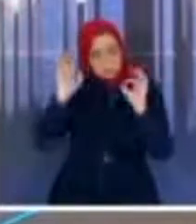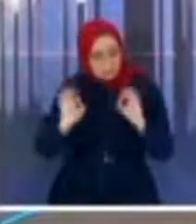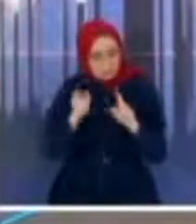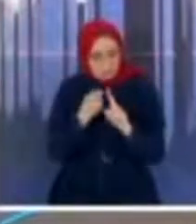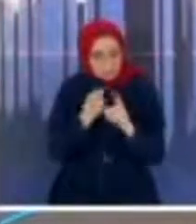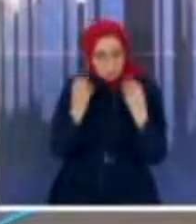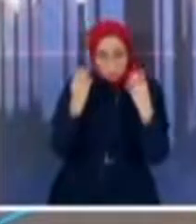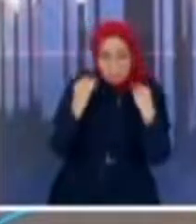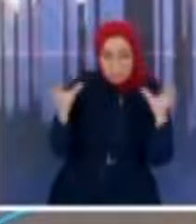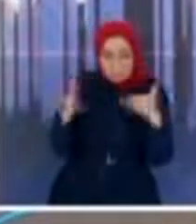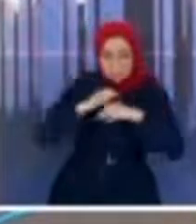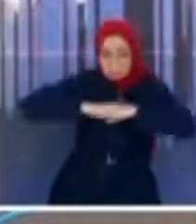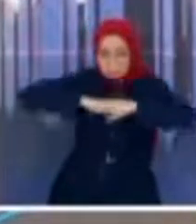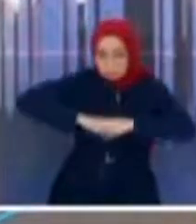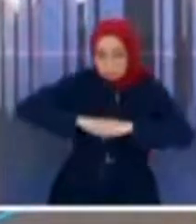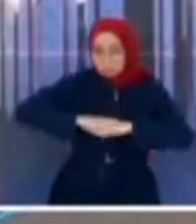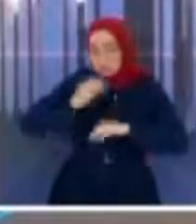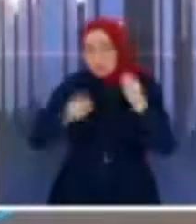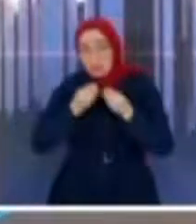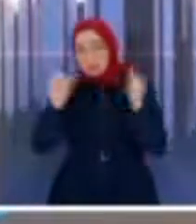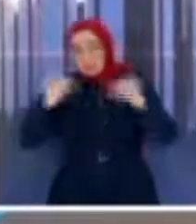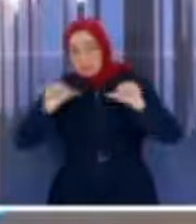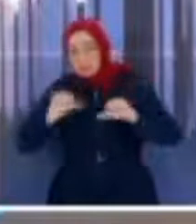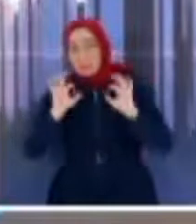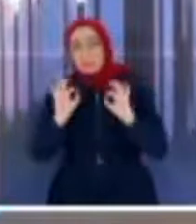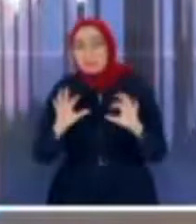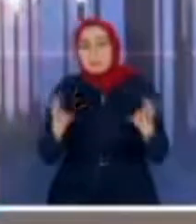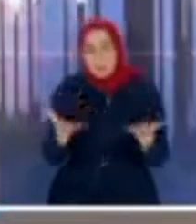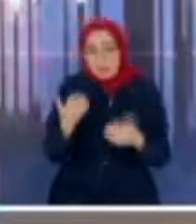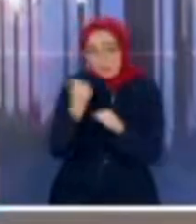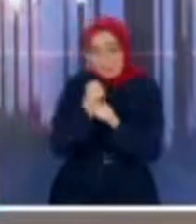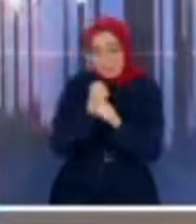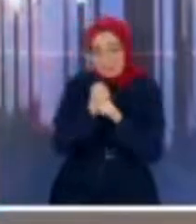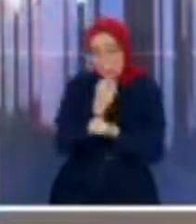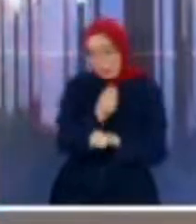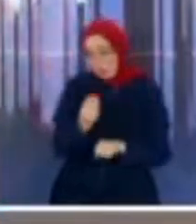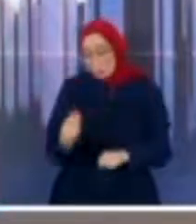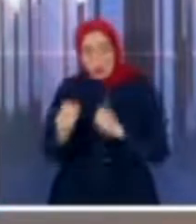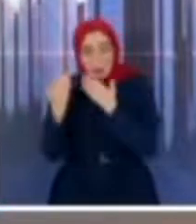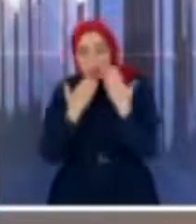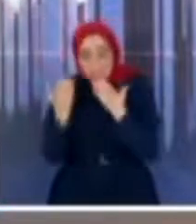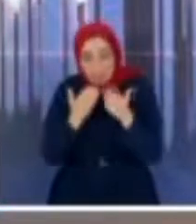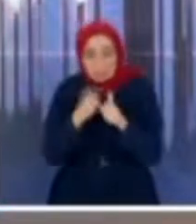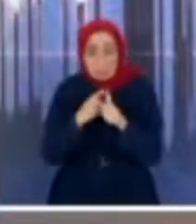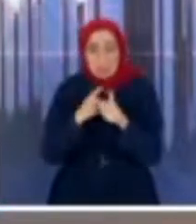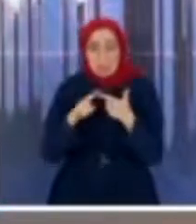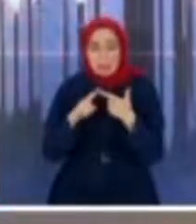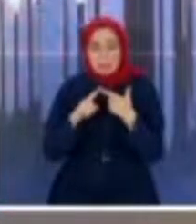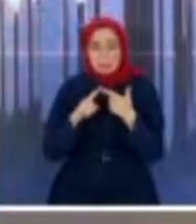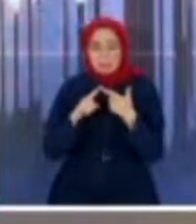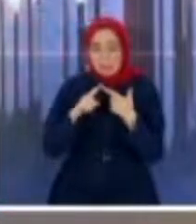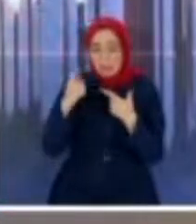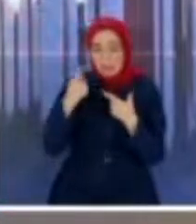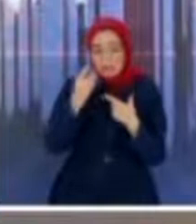محليه الهلال الاحمر بنفزه، خدمه مع اطفال المدارس، ومن بعديك تعديت للاعداديات معناها للشريحه